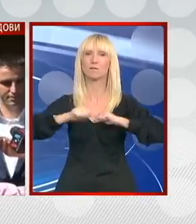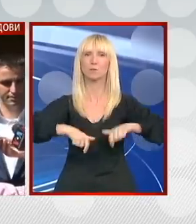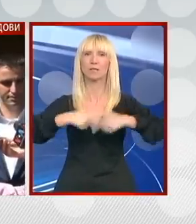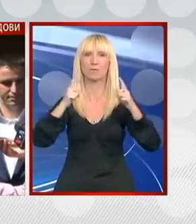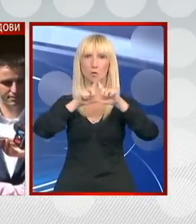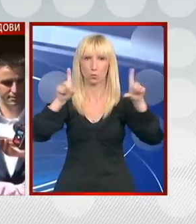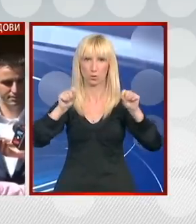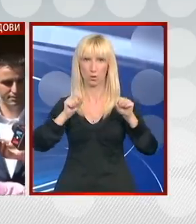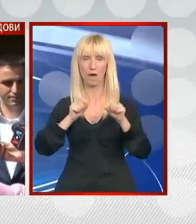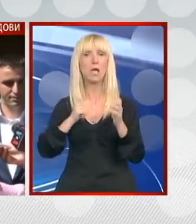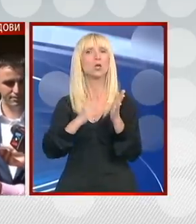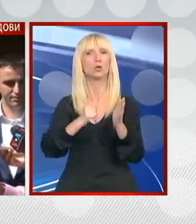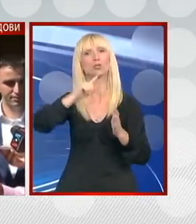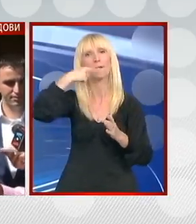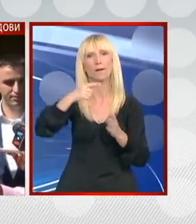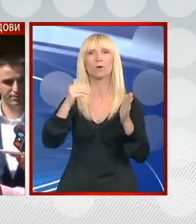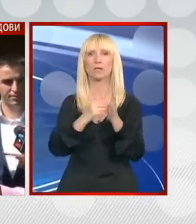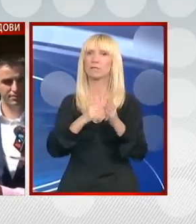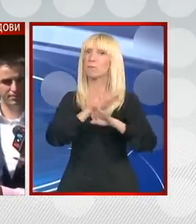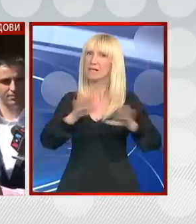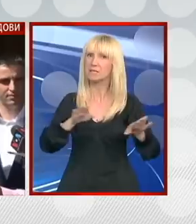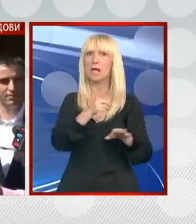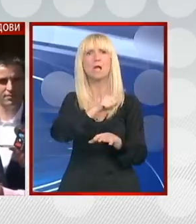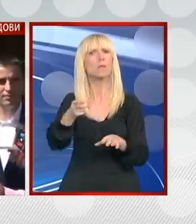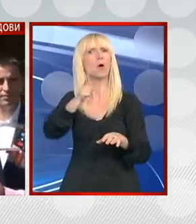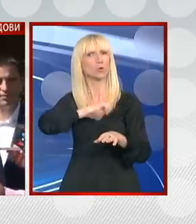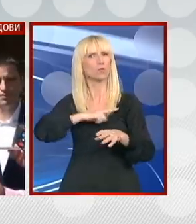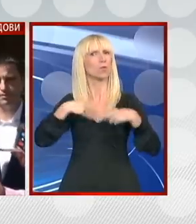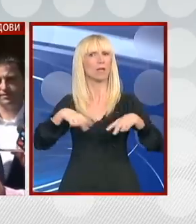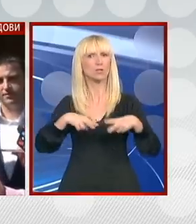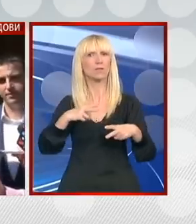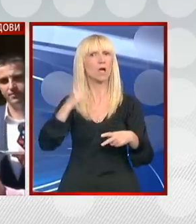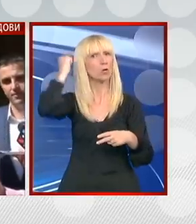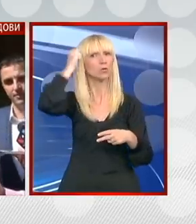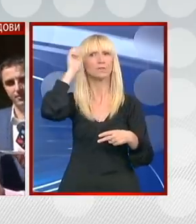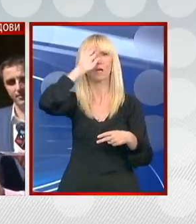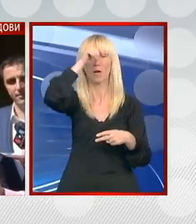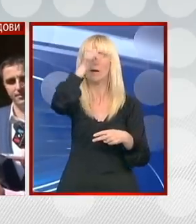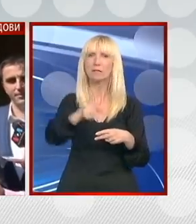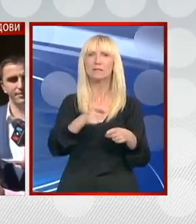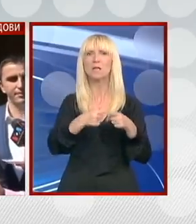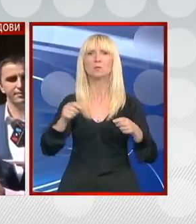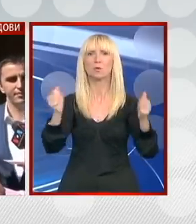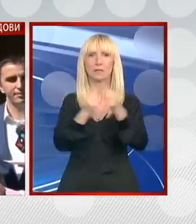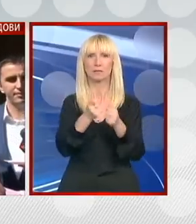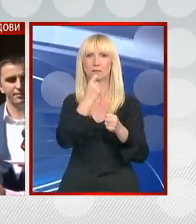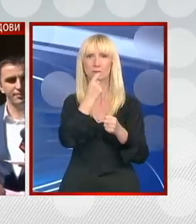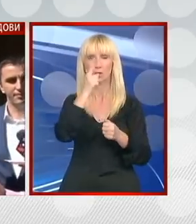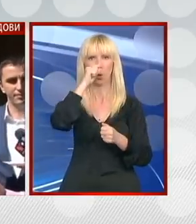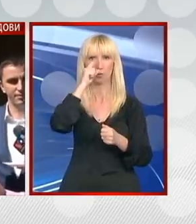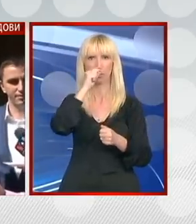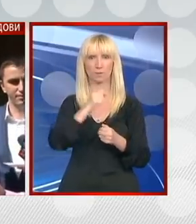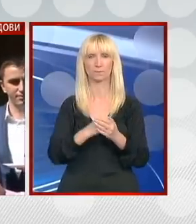javnih ustanova. On je kazao i da treba da prestane neodgovorno plašenje kosovskih Albanaca zajednicom srpskih